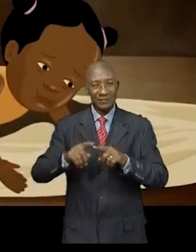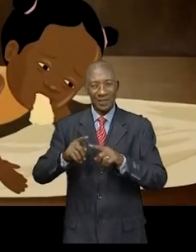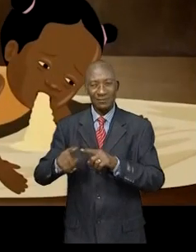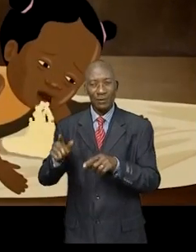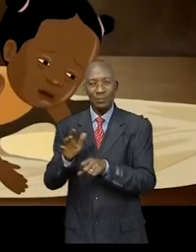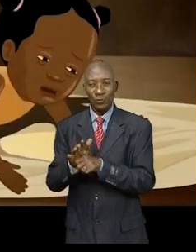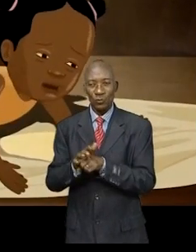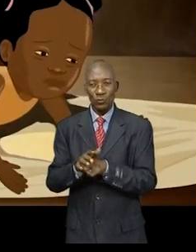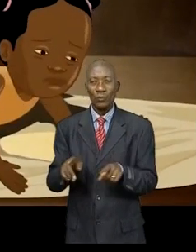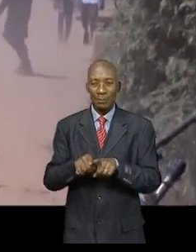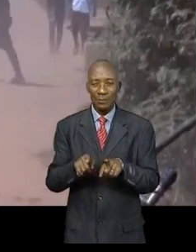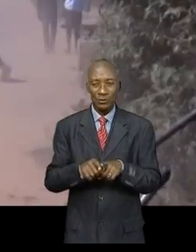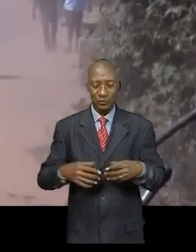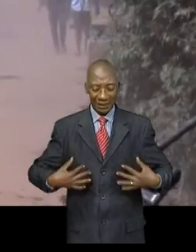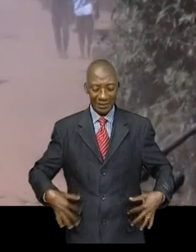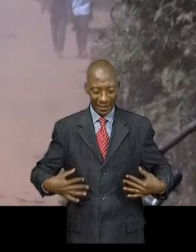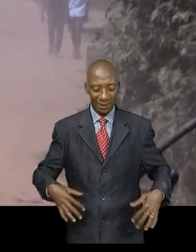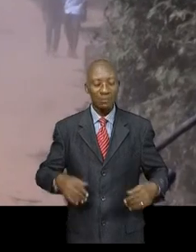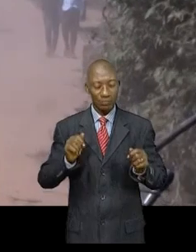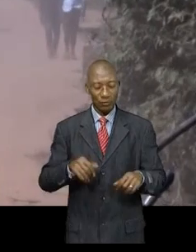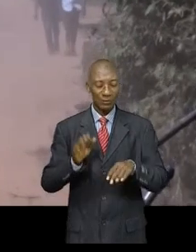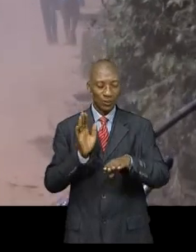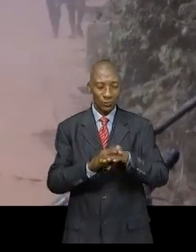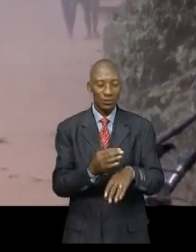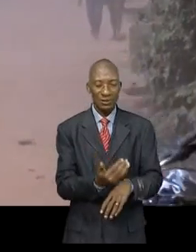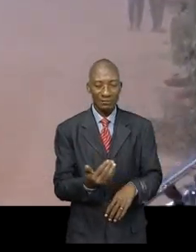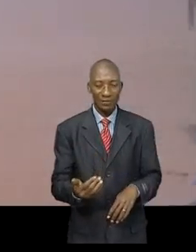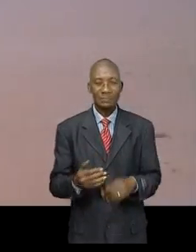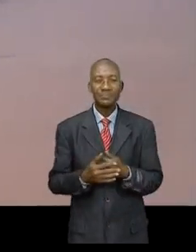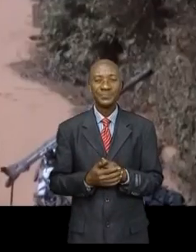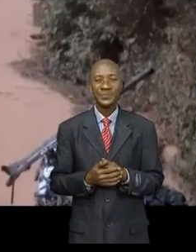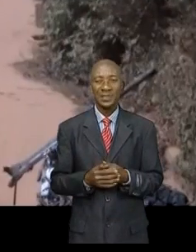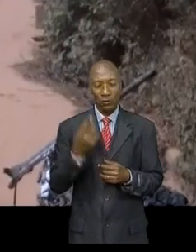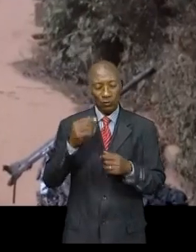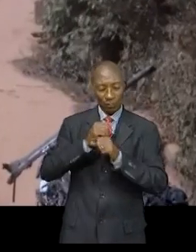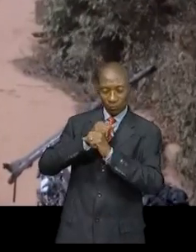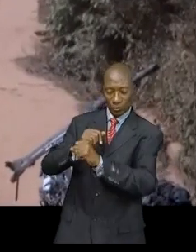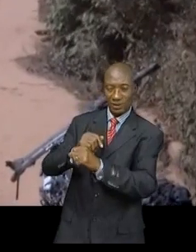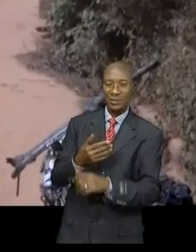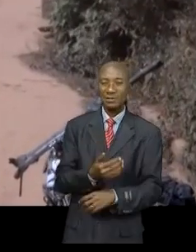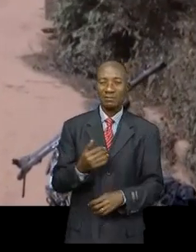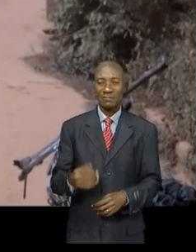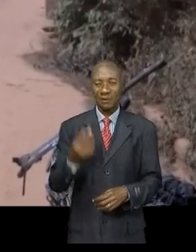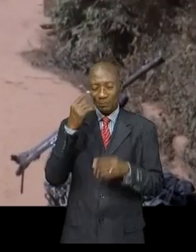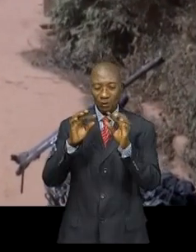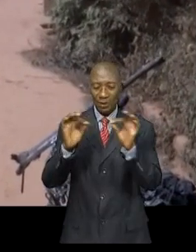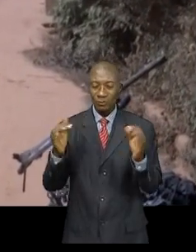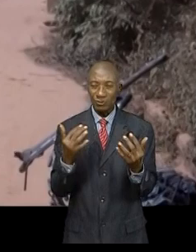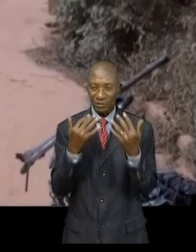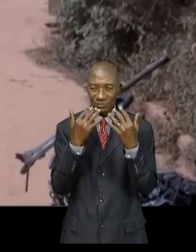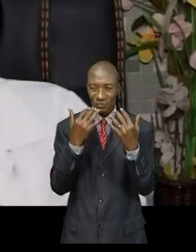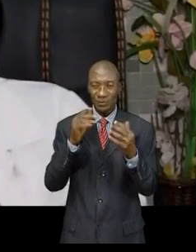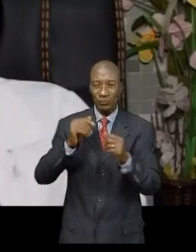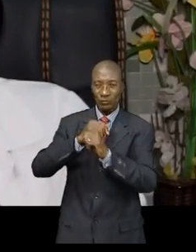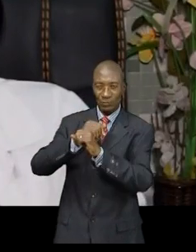comme la diarrhée. Pour préserver les enfants du froid, de la poussière et de toute maladie dite de main sale. Alors les parents